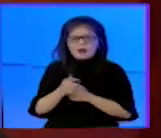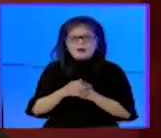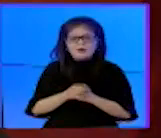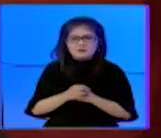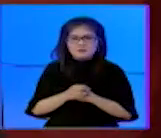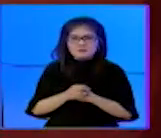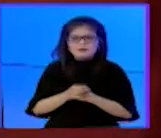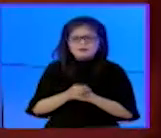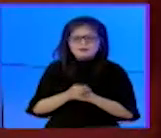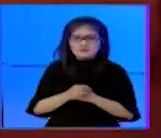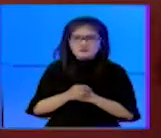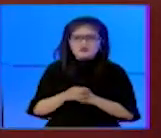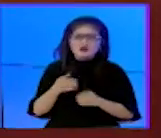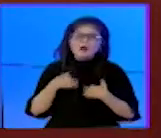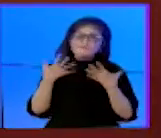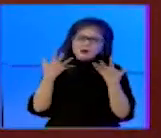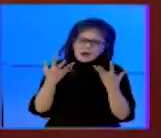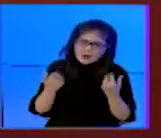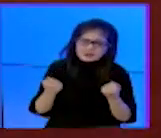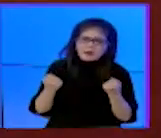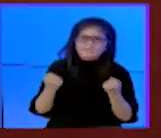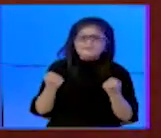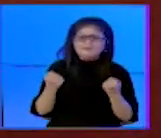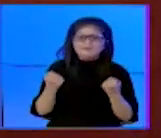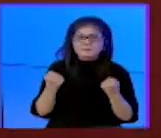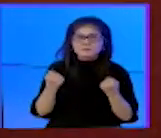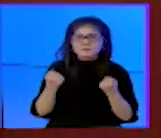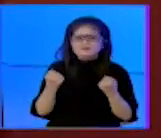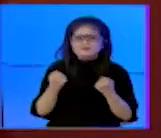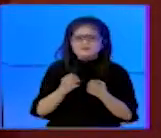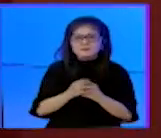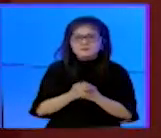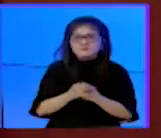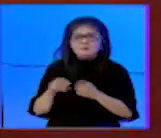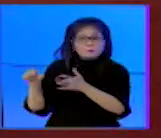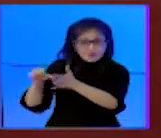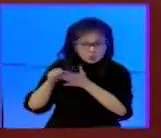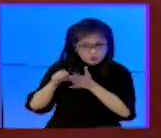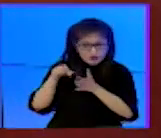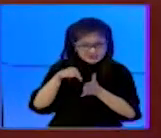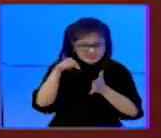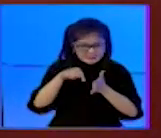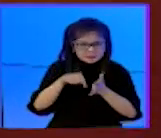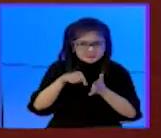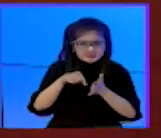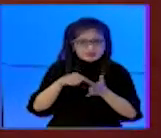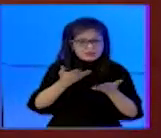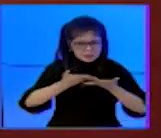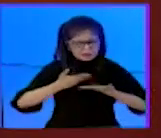sih, ya biar ya, itu bantuan ya nyampe aja